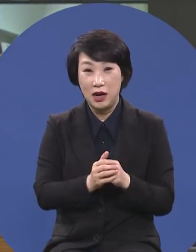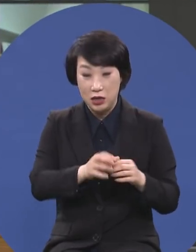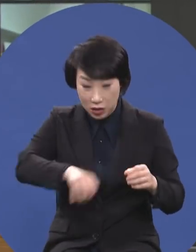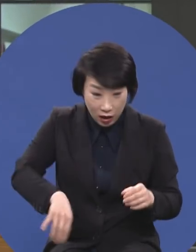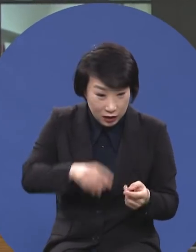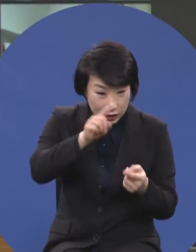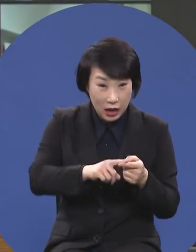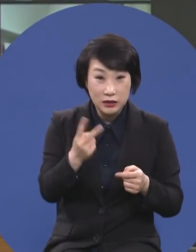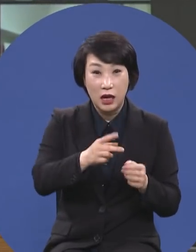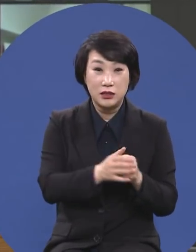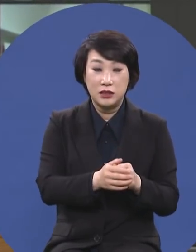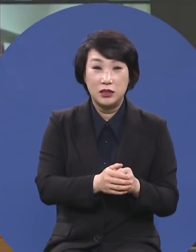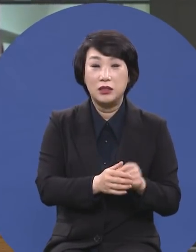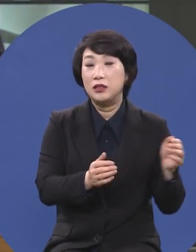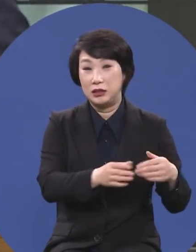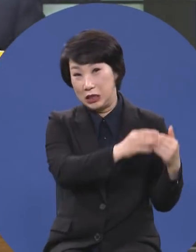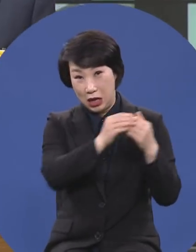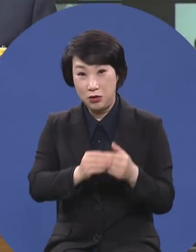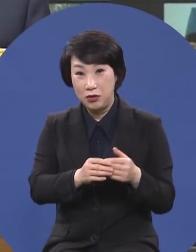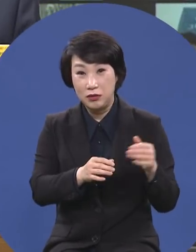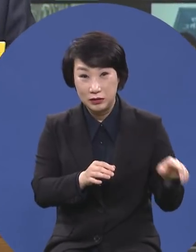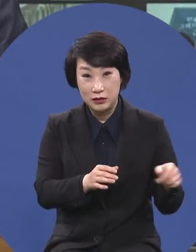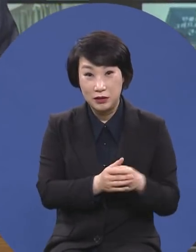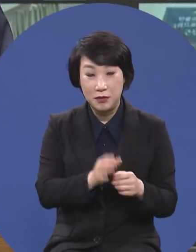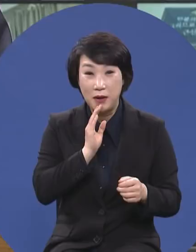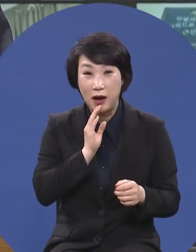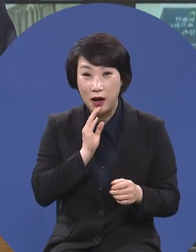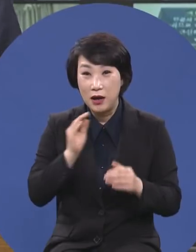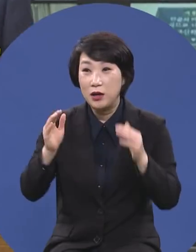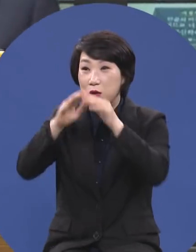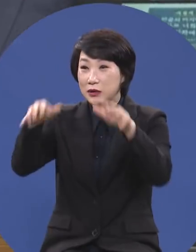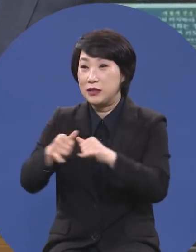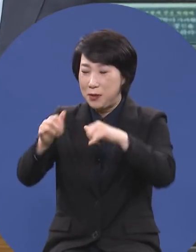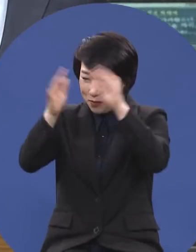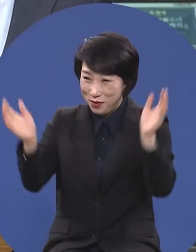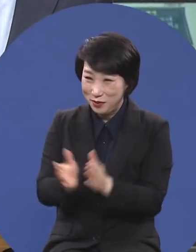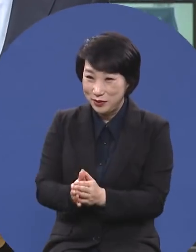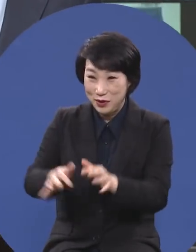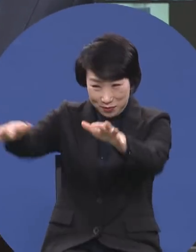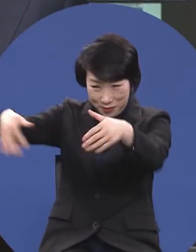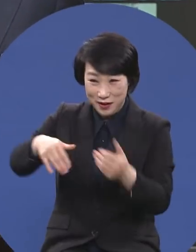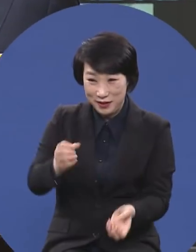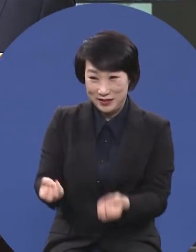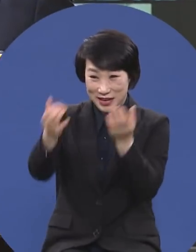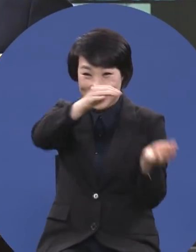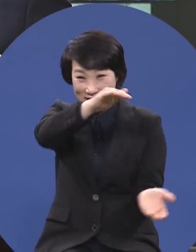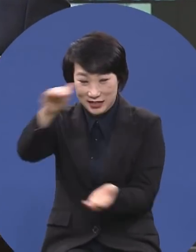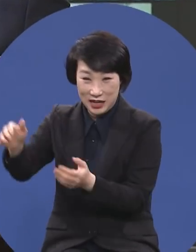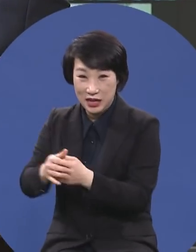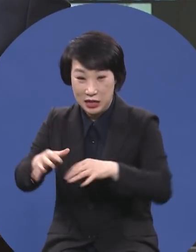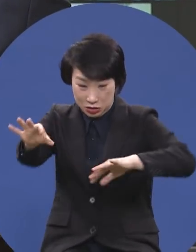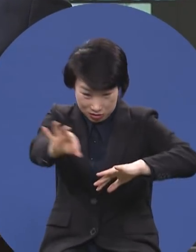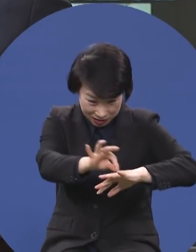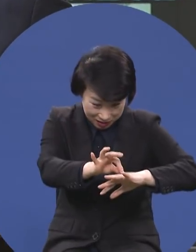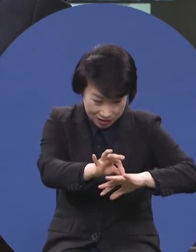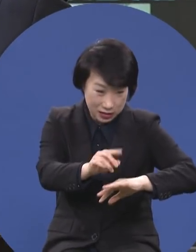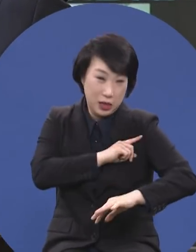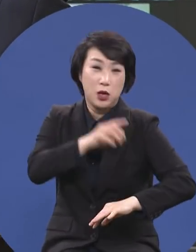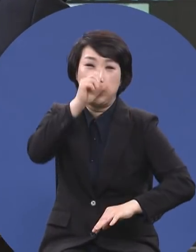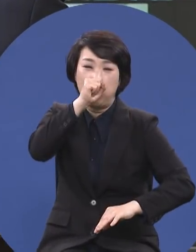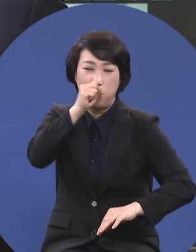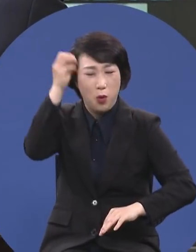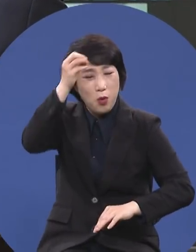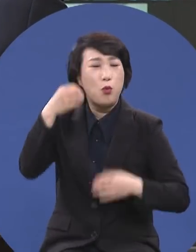사람과 잔치하자. 그리고 손에 가락지를 끼워. 그리고 제일 좋은 옷을